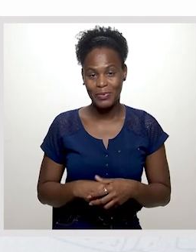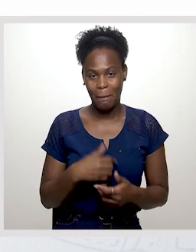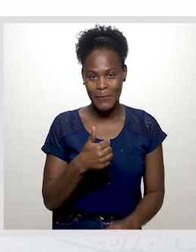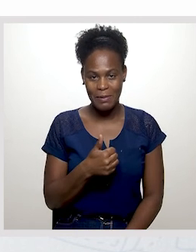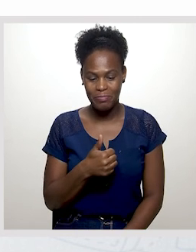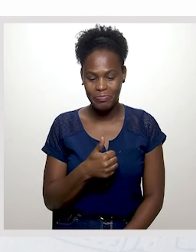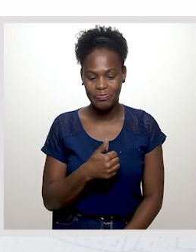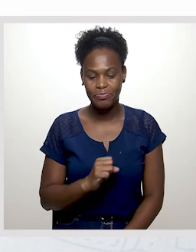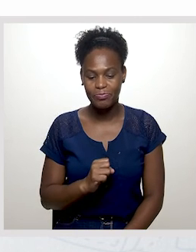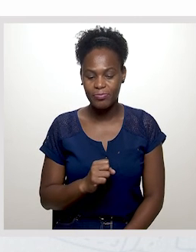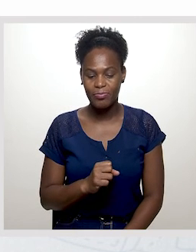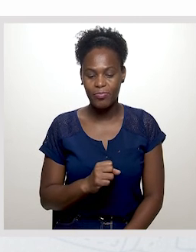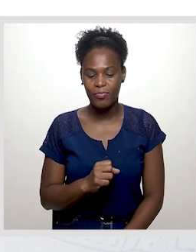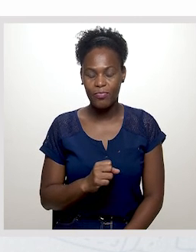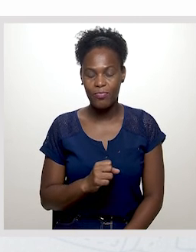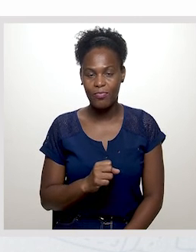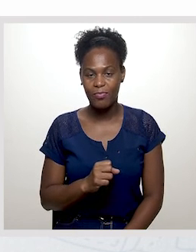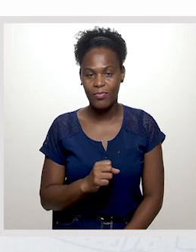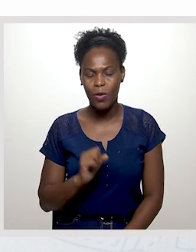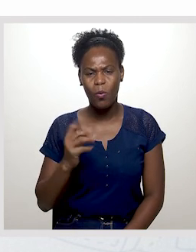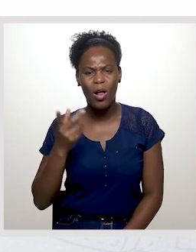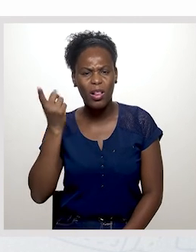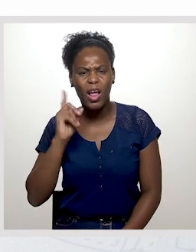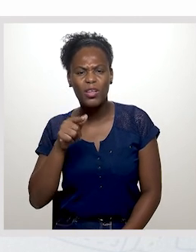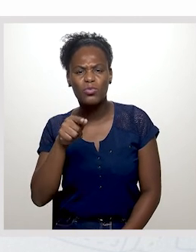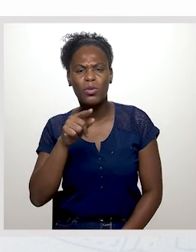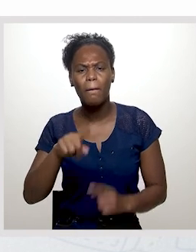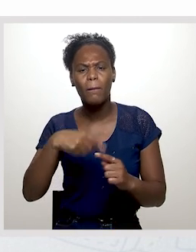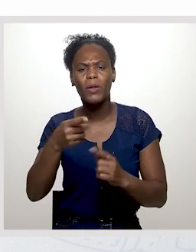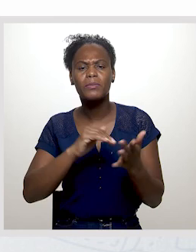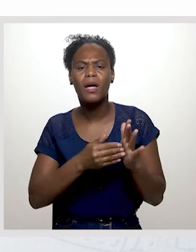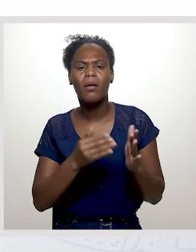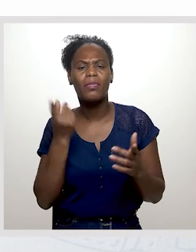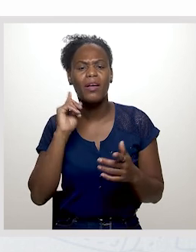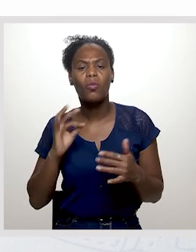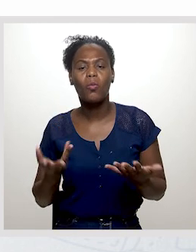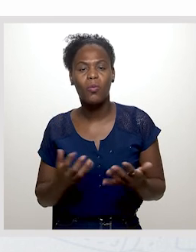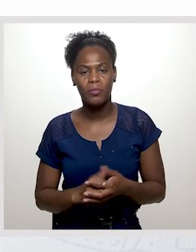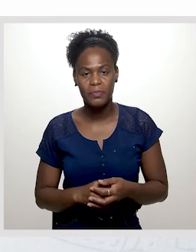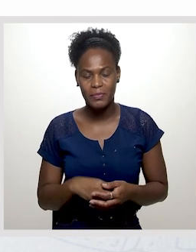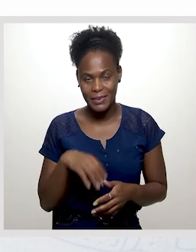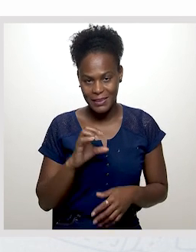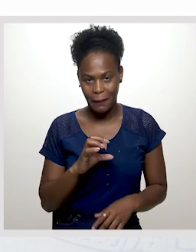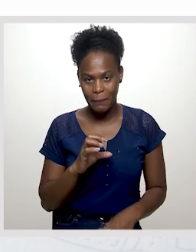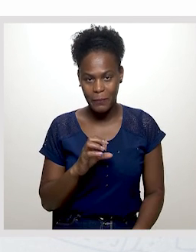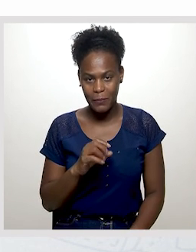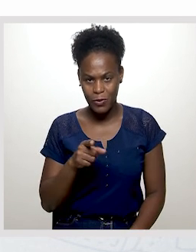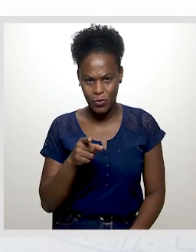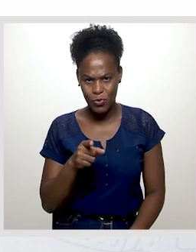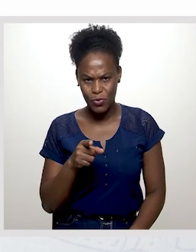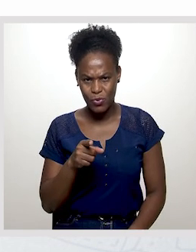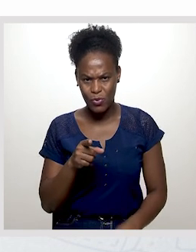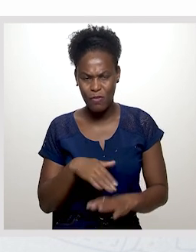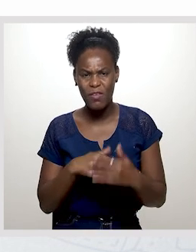B, « Quelle est la date de ton prochain examen ?» C, « Tu fais